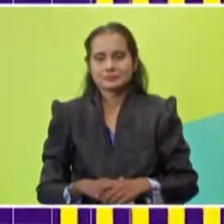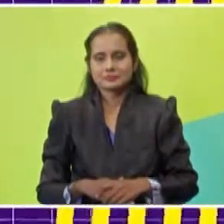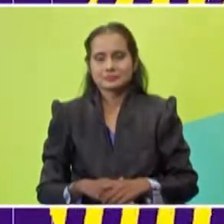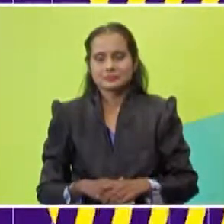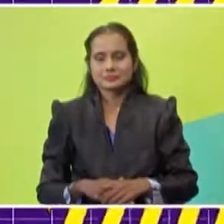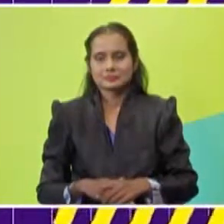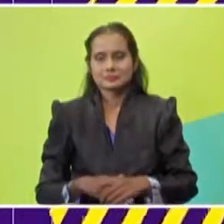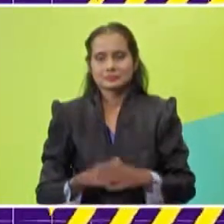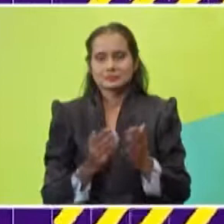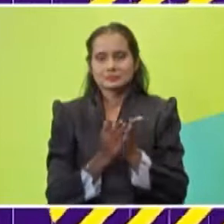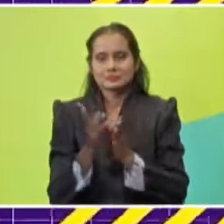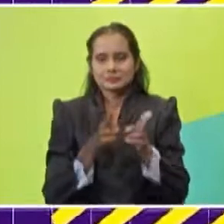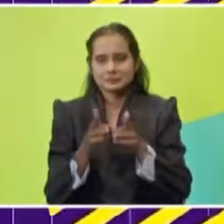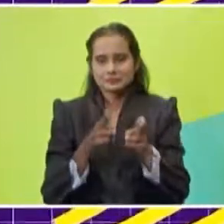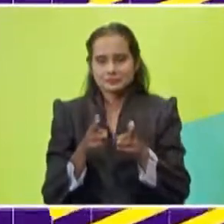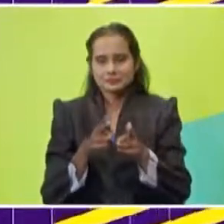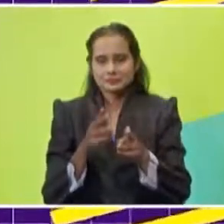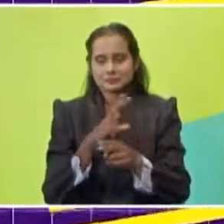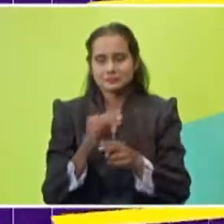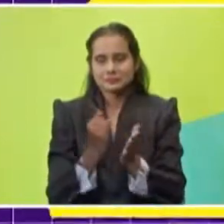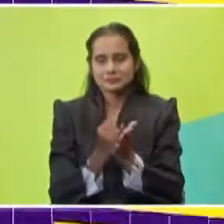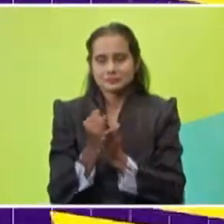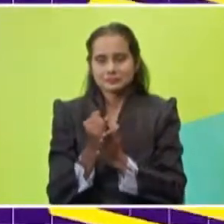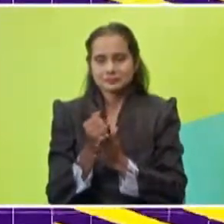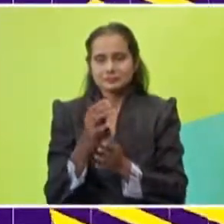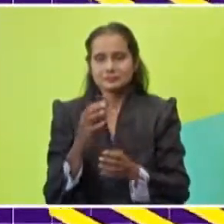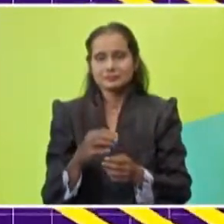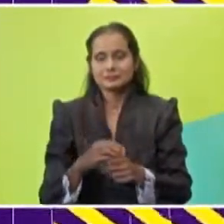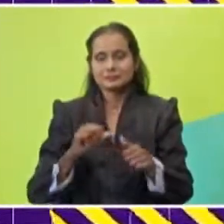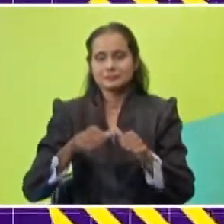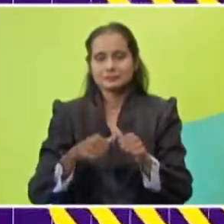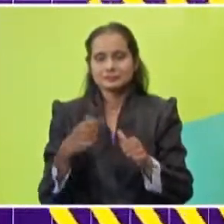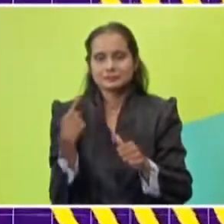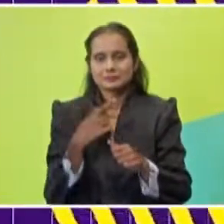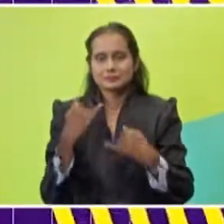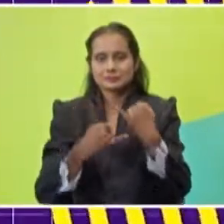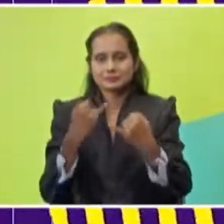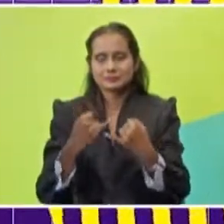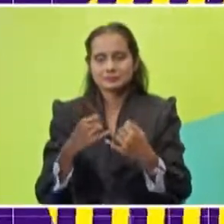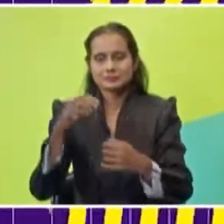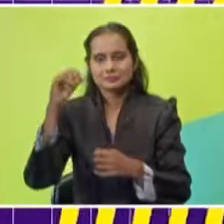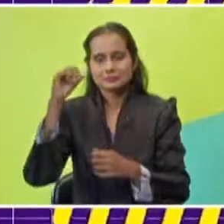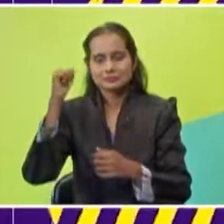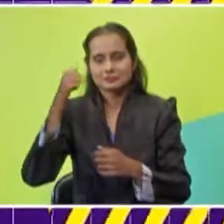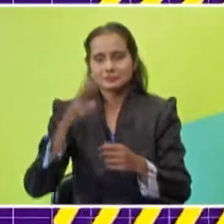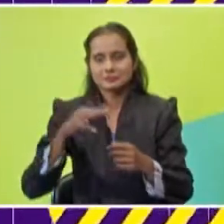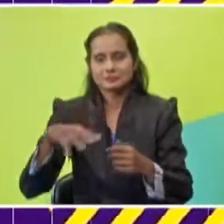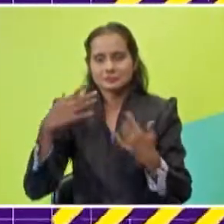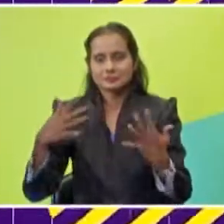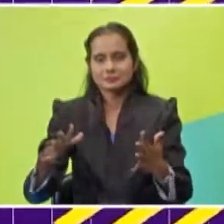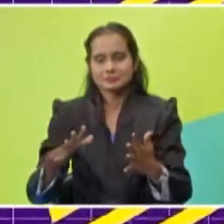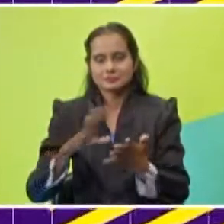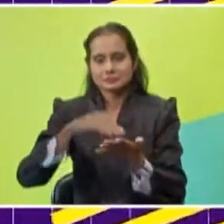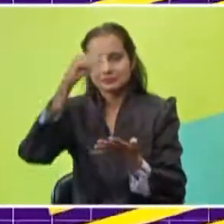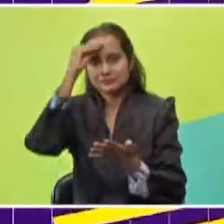pantun teruskan usaha dan juga ikhtiar agar kita beroleh kejayaan Andai murid telah belajar Apakah